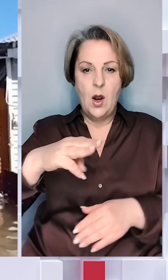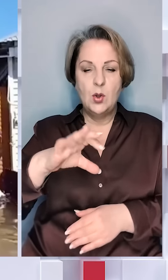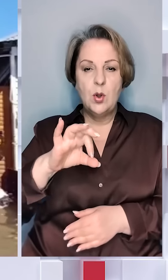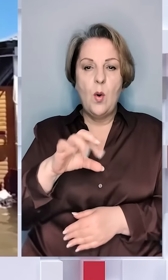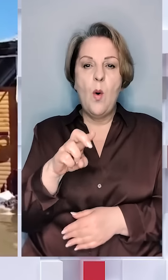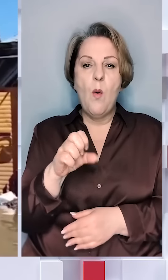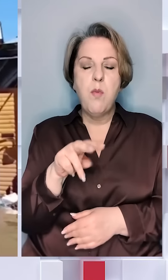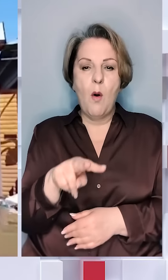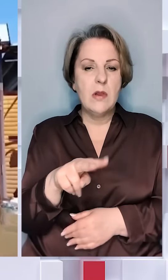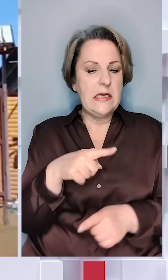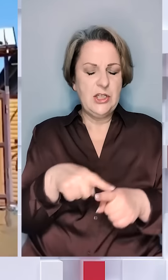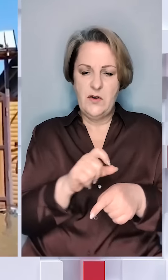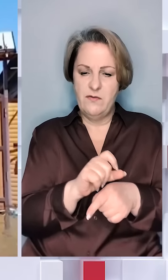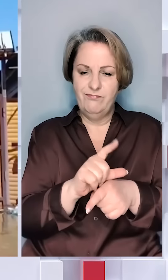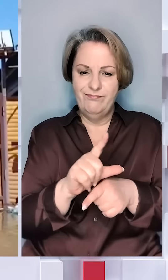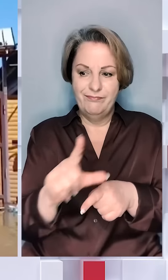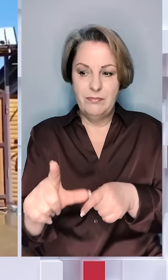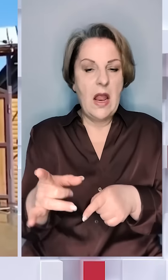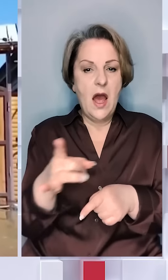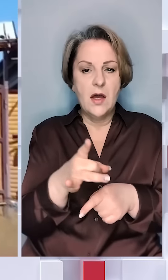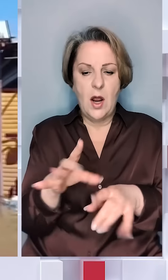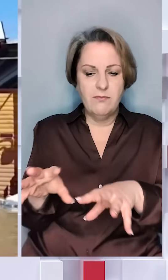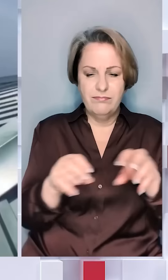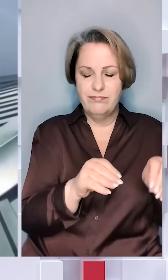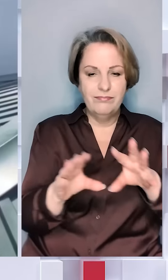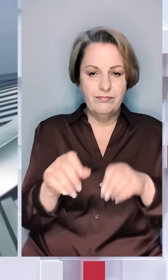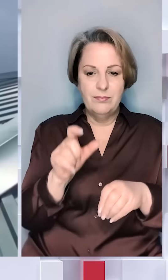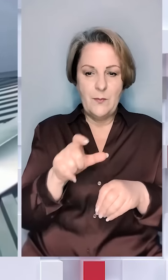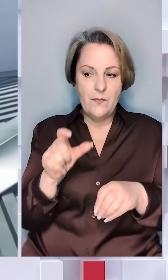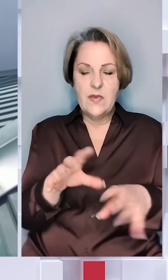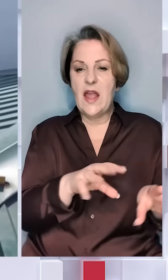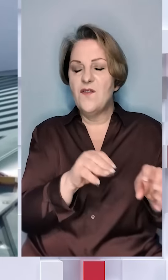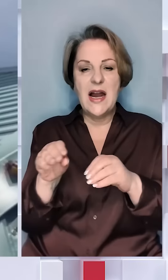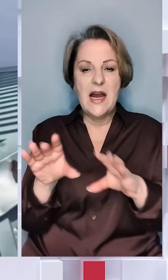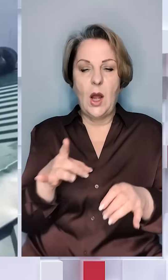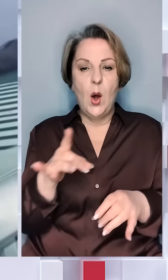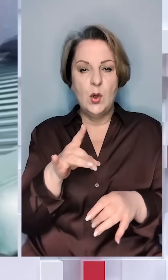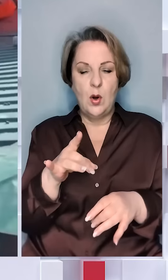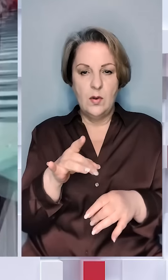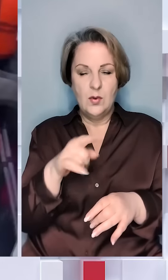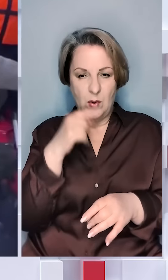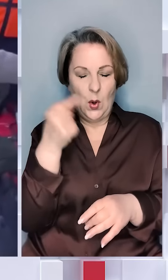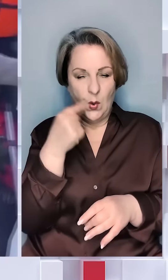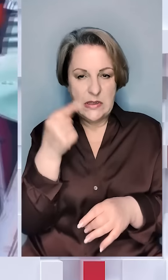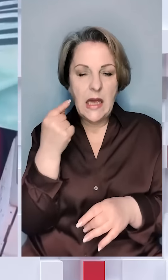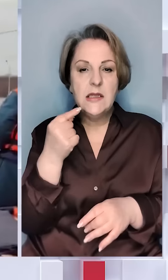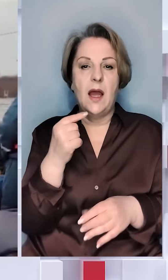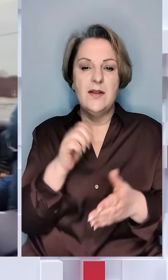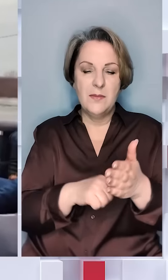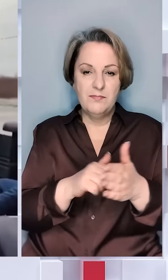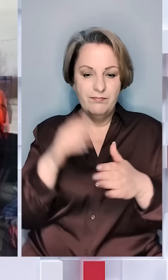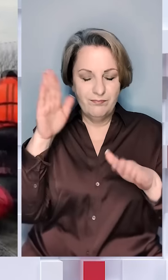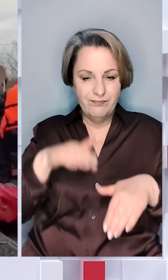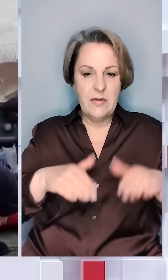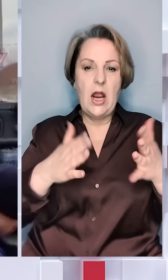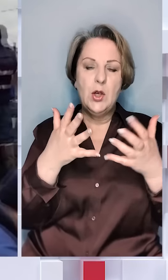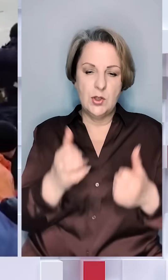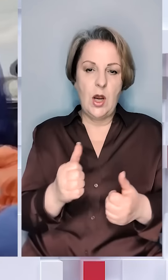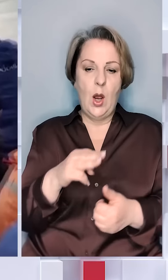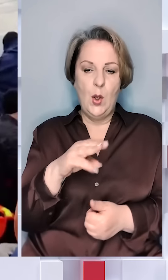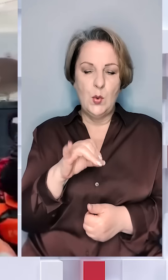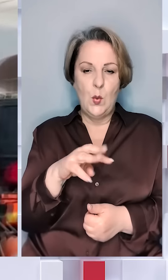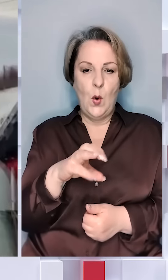Тобол продовжує зростати швидко, тож у регіоні триває евакуація. Вивозити росіян із населених пунктів через повінь почали і в Тюменській